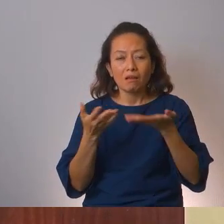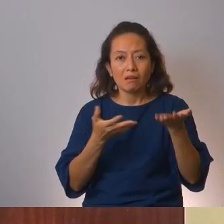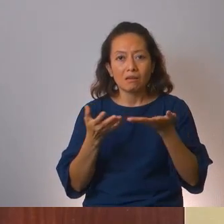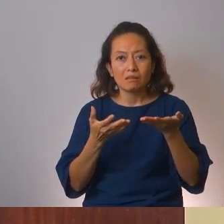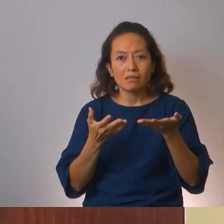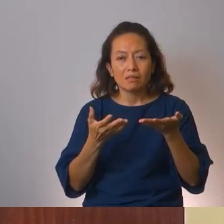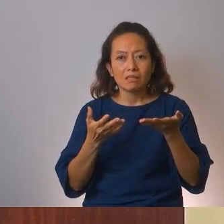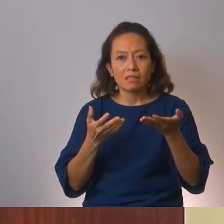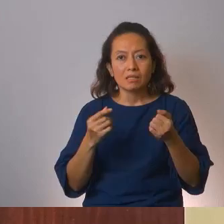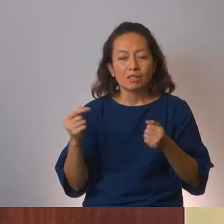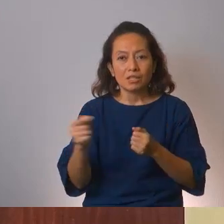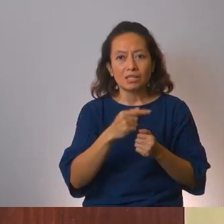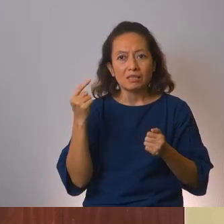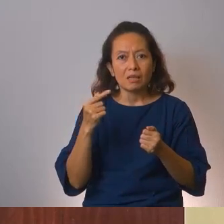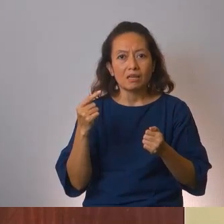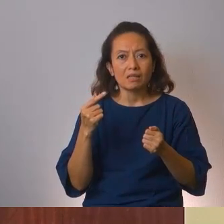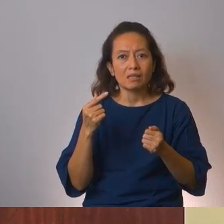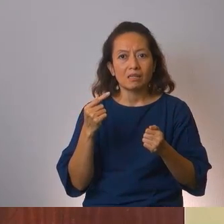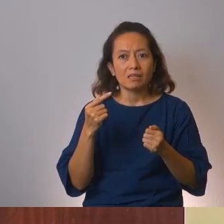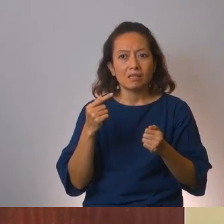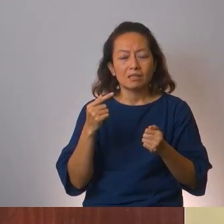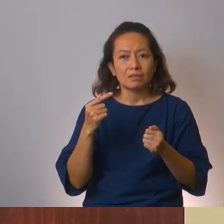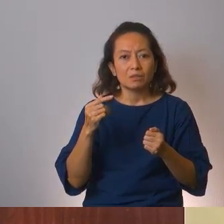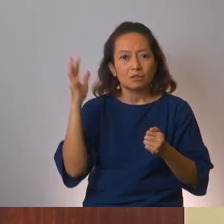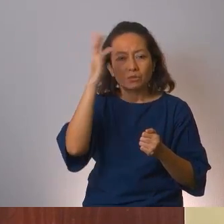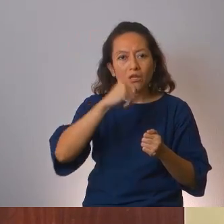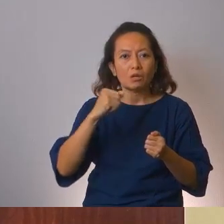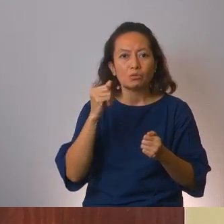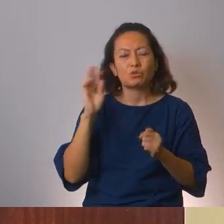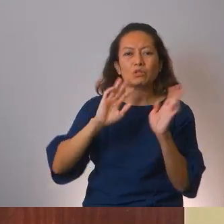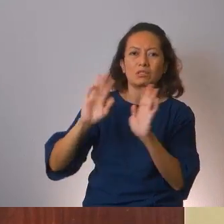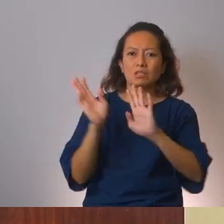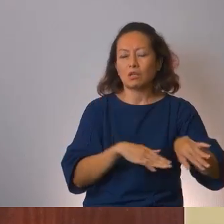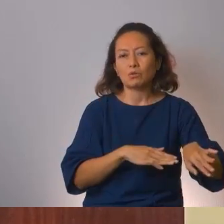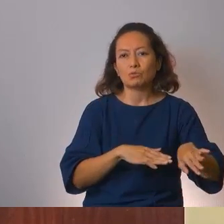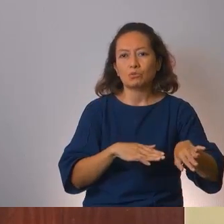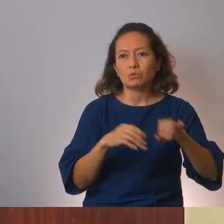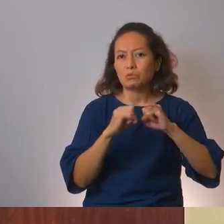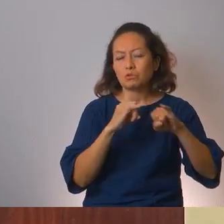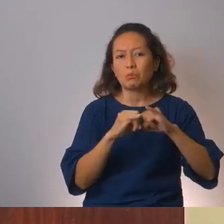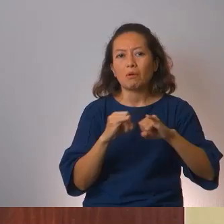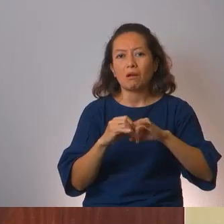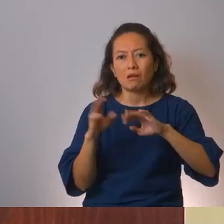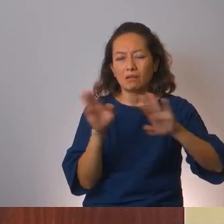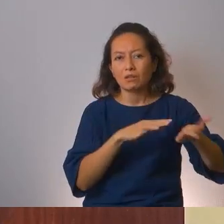Bukankah terkadang kita tidak mau tahu dan malah saling mencemooh akibat kedengkian dan iri hati?